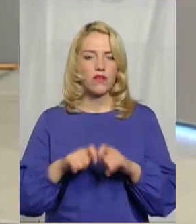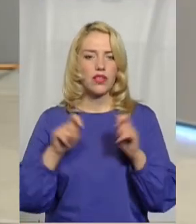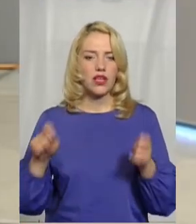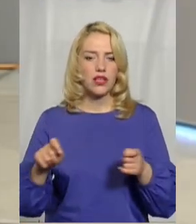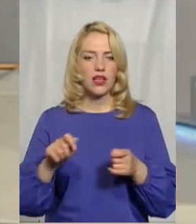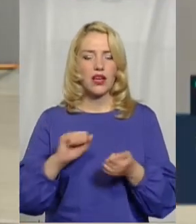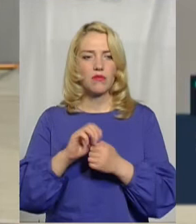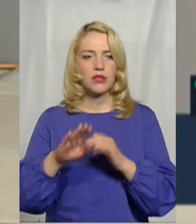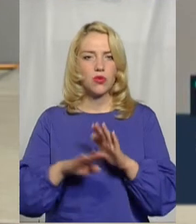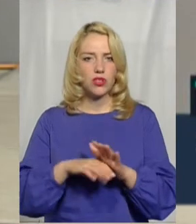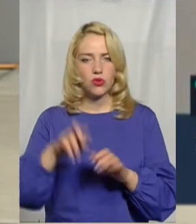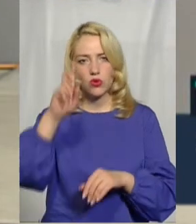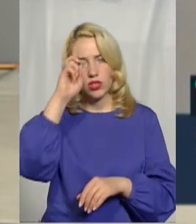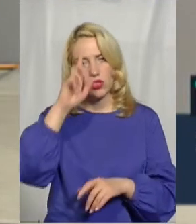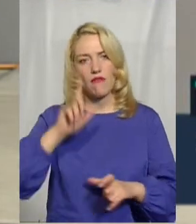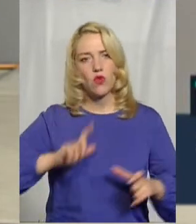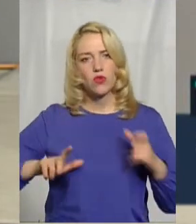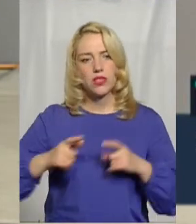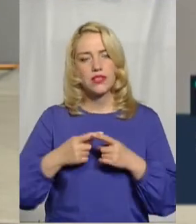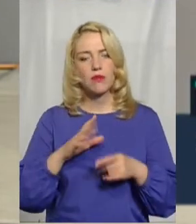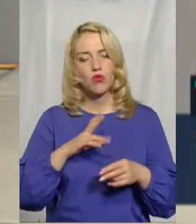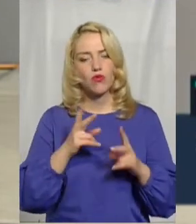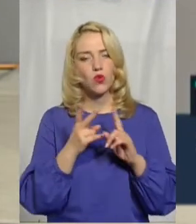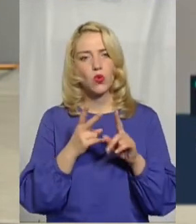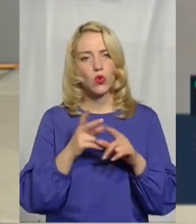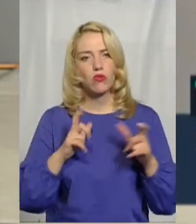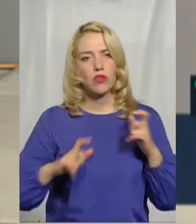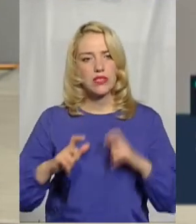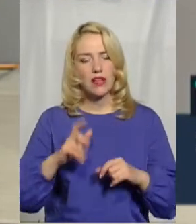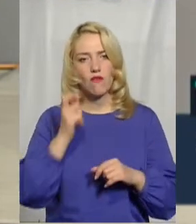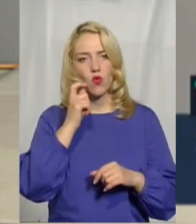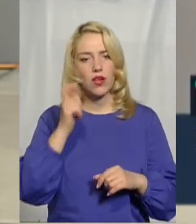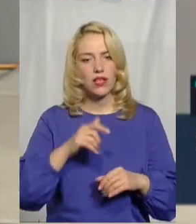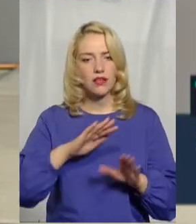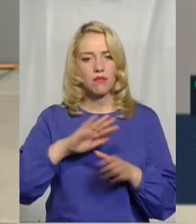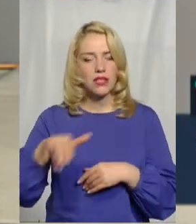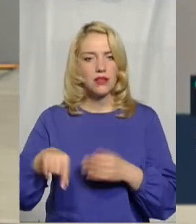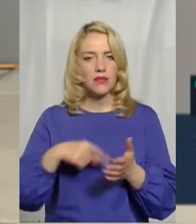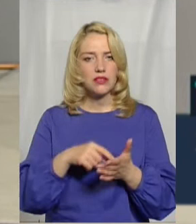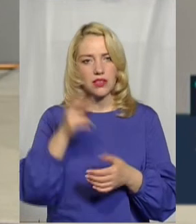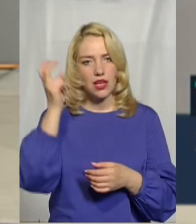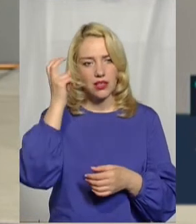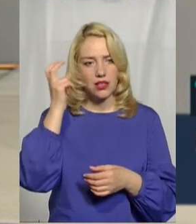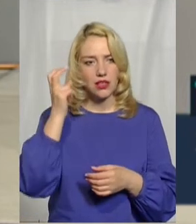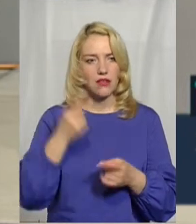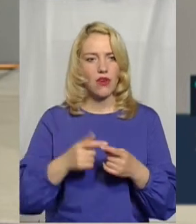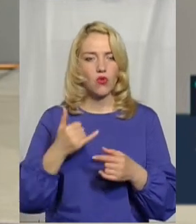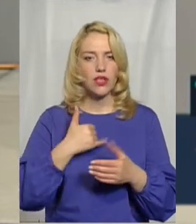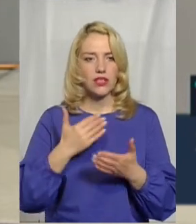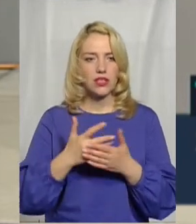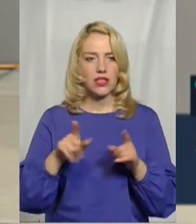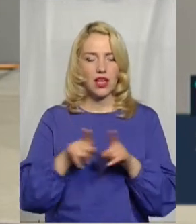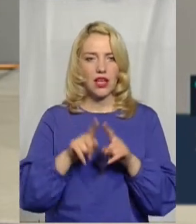українського університету. Це був другий університет в Україні після Києва і відкритий в Кам'янці-Подільському. Ось в мене є, наприклад, грамота. Це